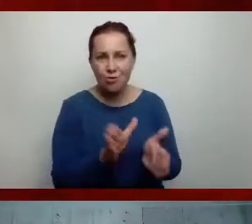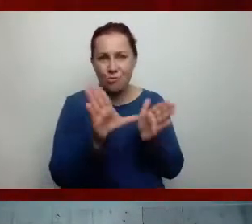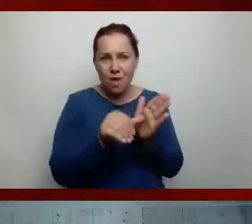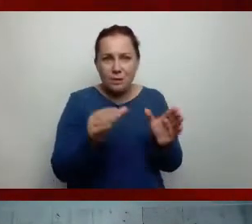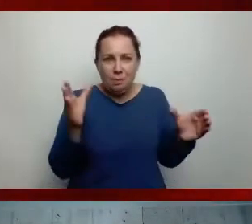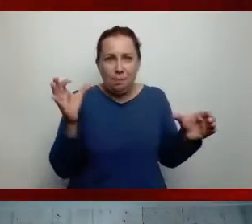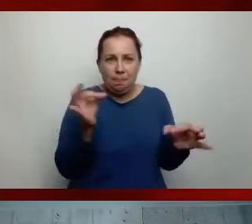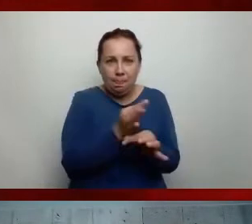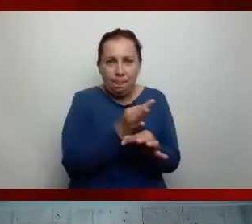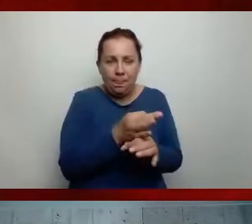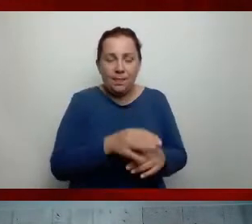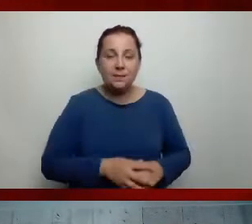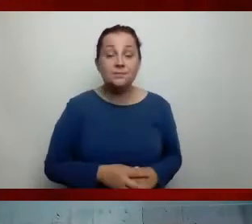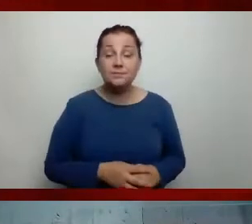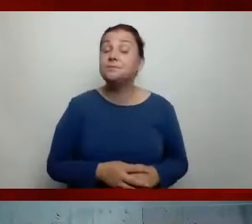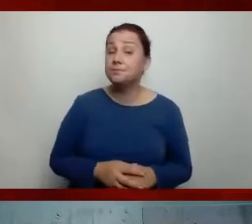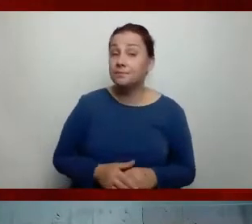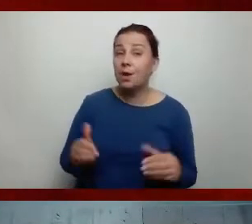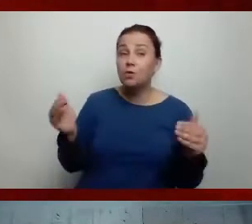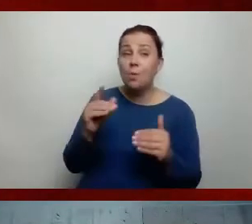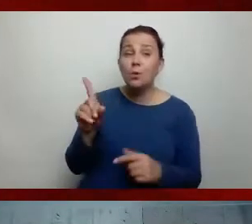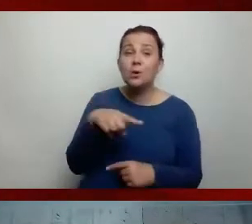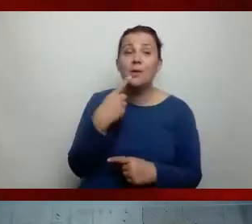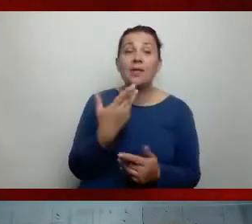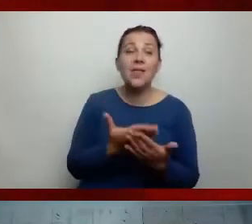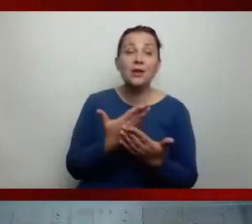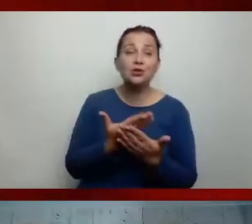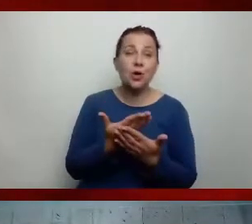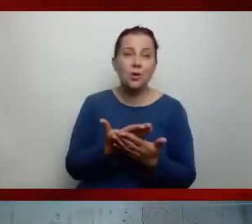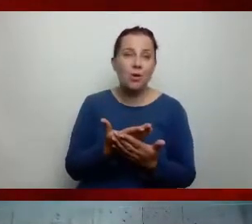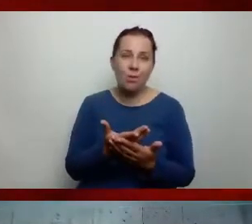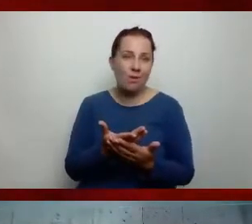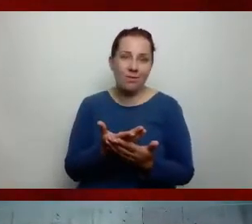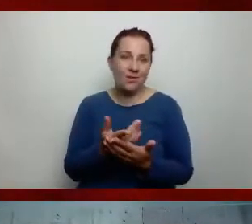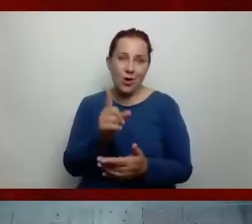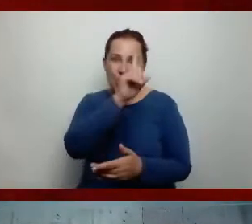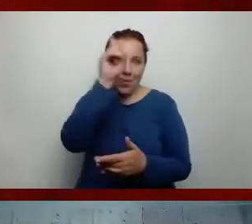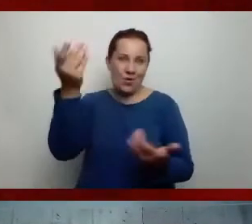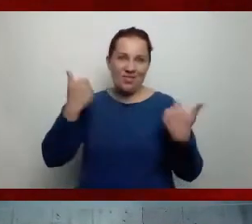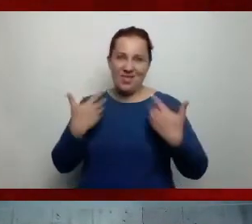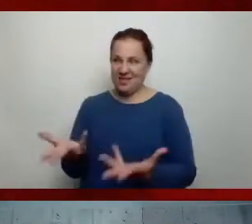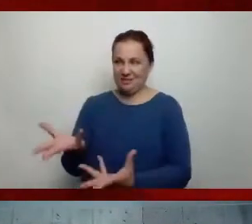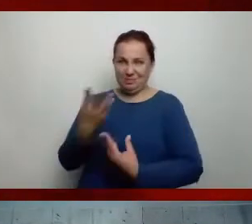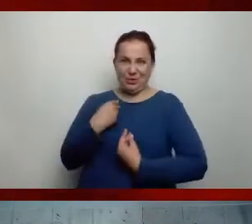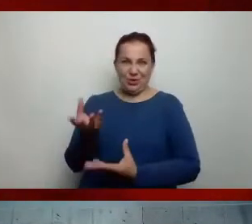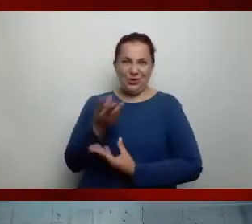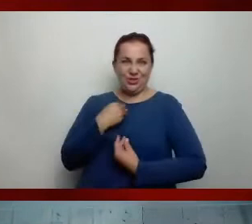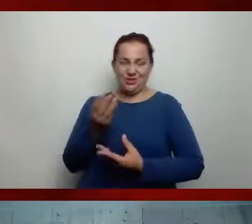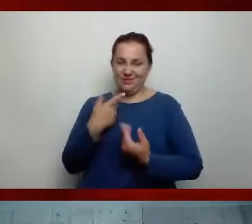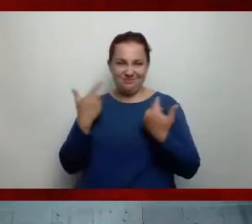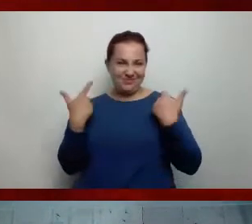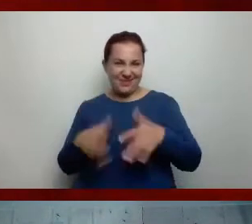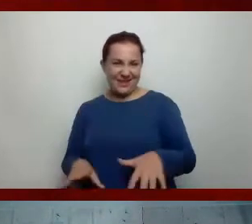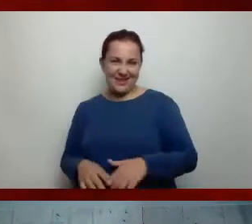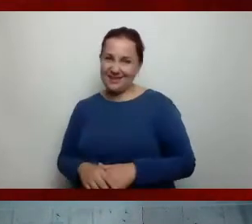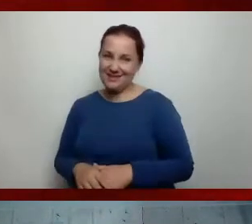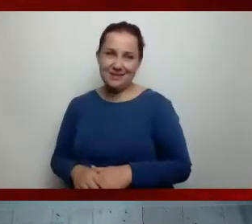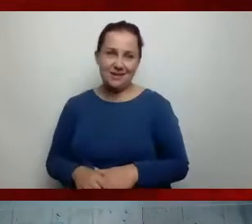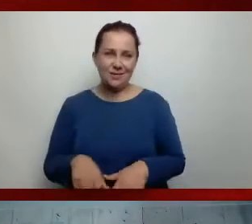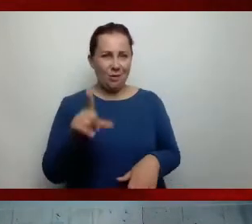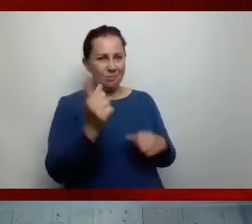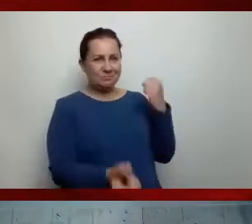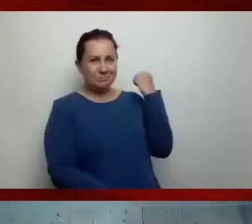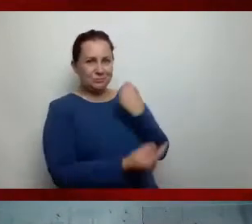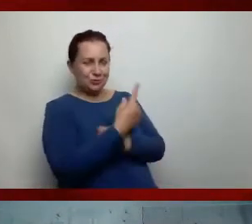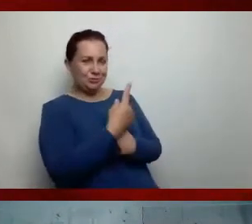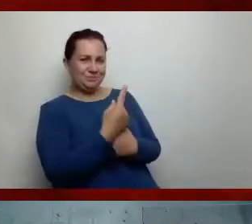prawda? Ale to można powiedzieć, dlatego się tam znajdują, że nikt tego nie chciał przyjąć. No więc właśnie, i to jest paradoks, że